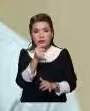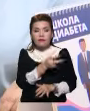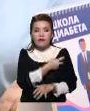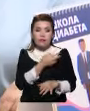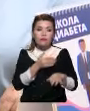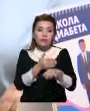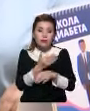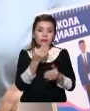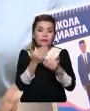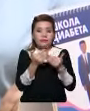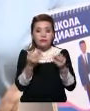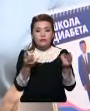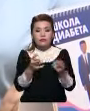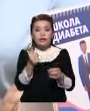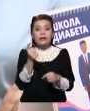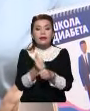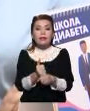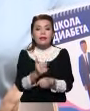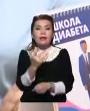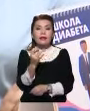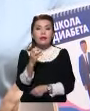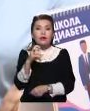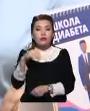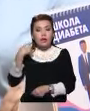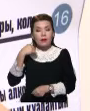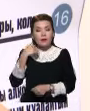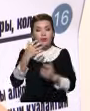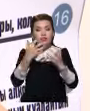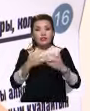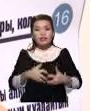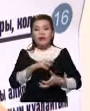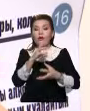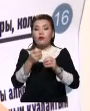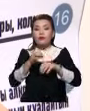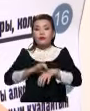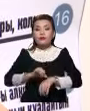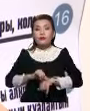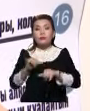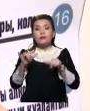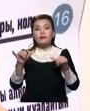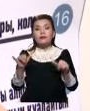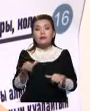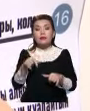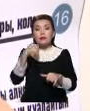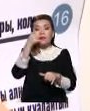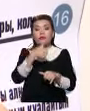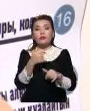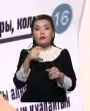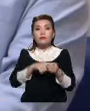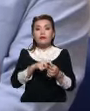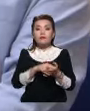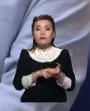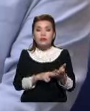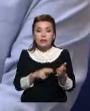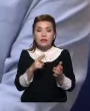обратиться. По данным главного внештатного эндокринолога Актобе, число заболевших ежегодно увеличивается. Если в минувшем году на учете в городе